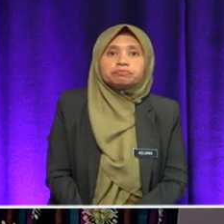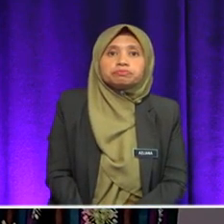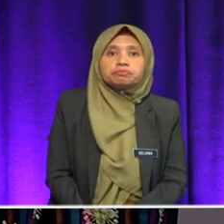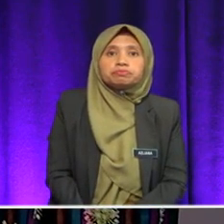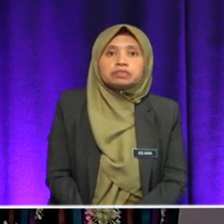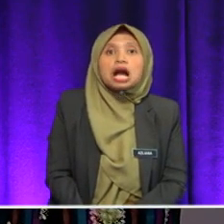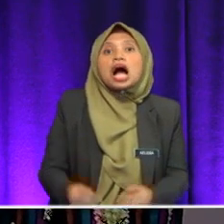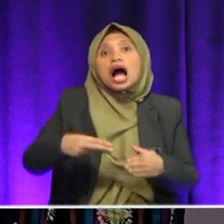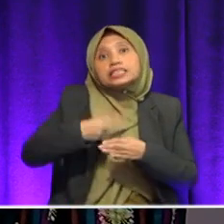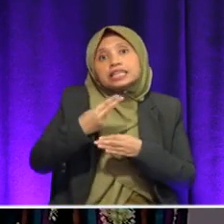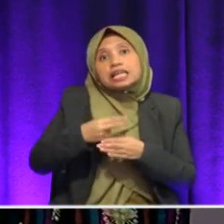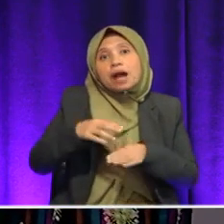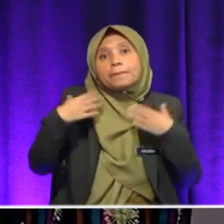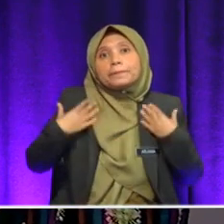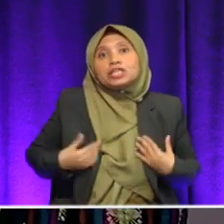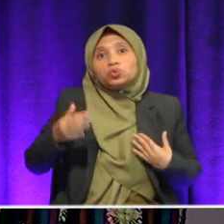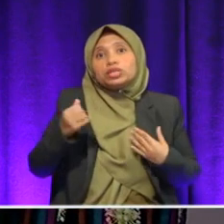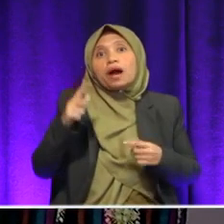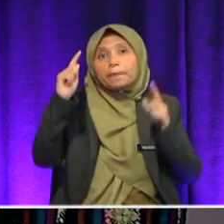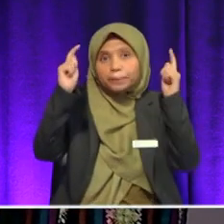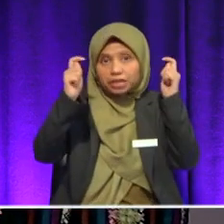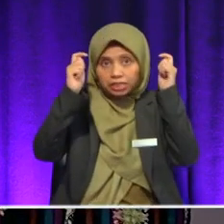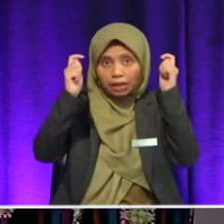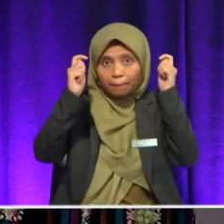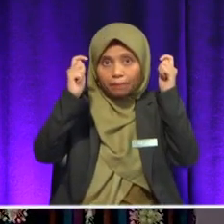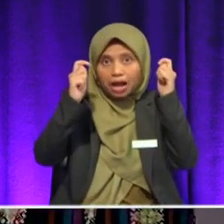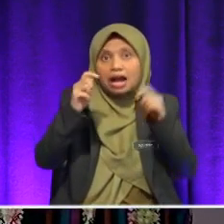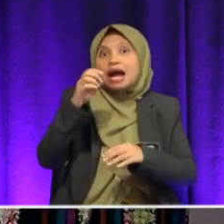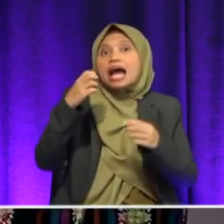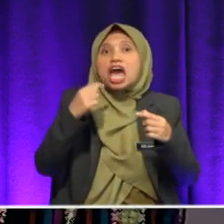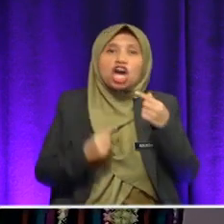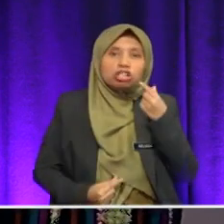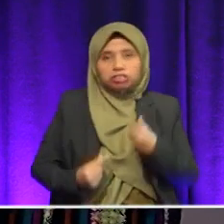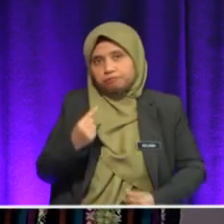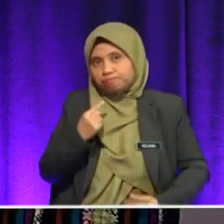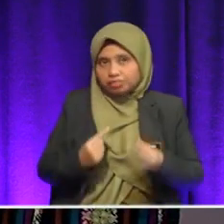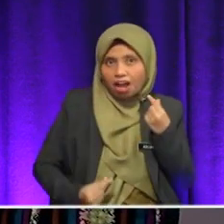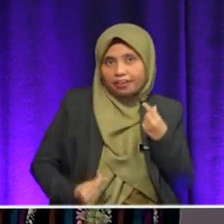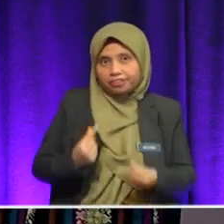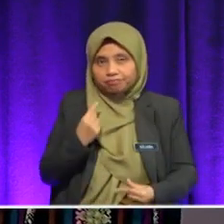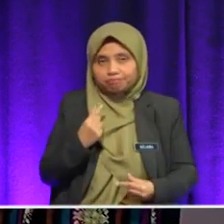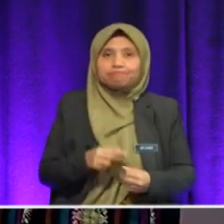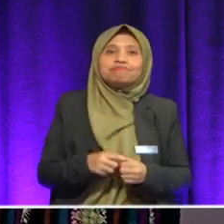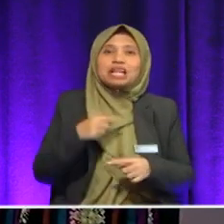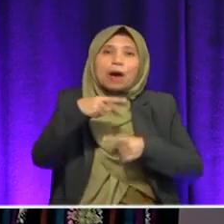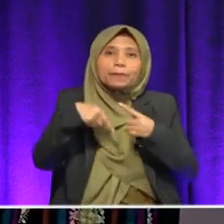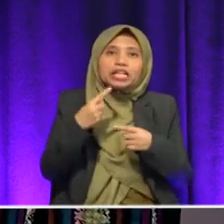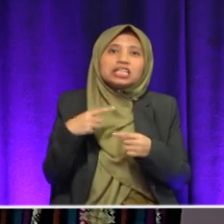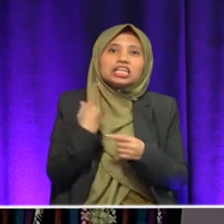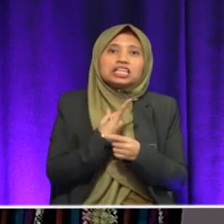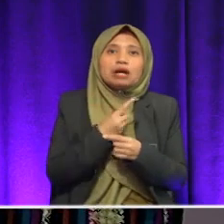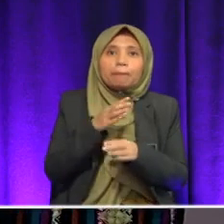menghasilkan pakaian yang bertemakan apa elegan jadi beda kita masih kecil